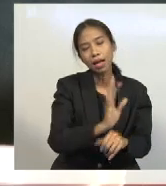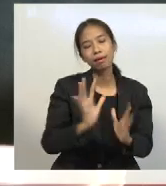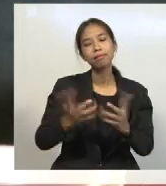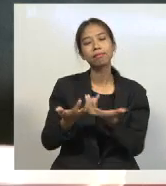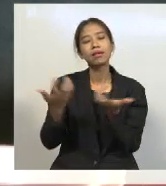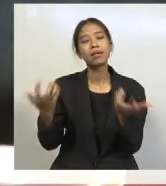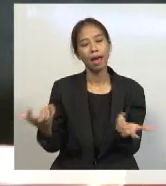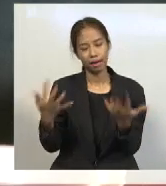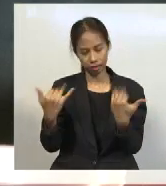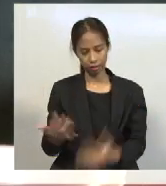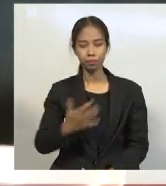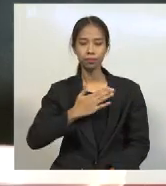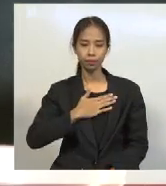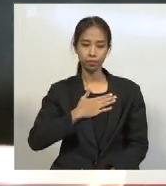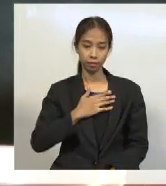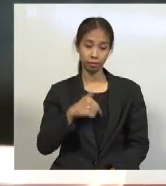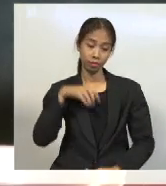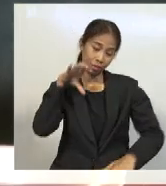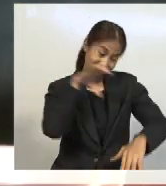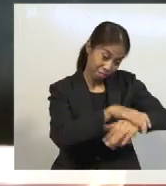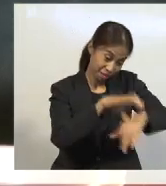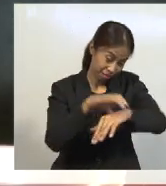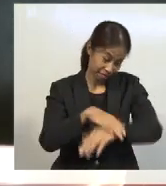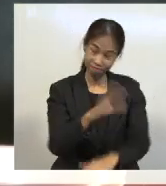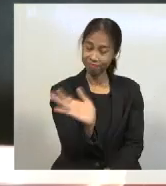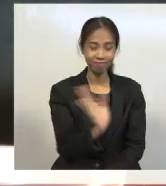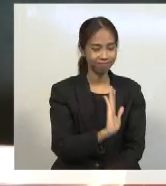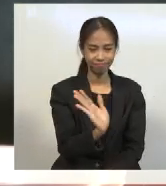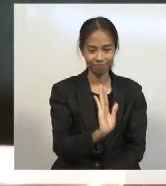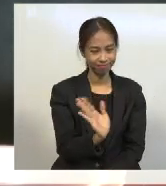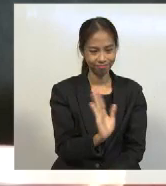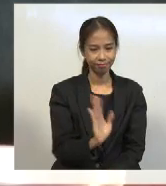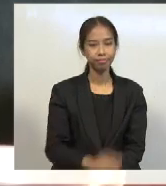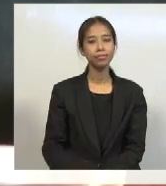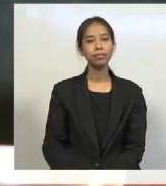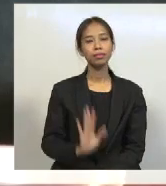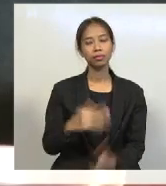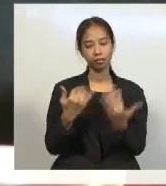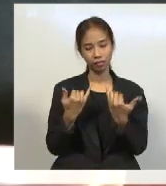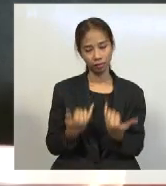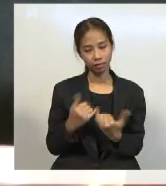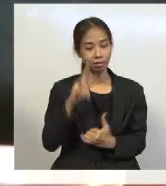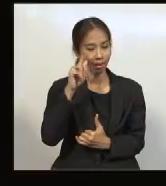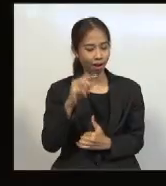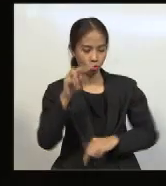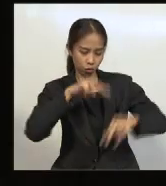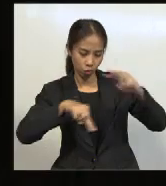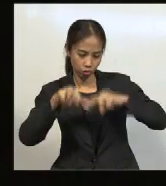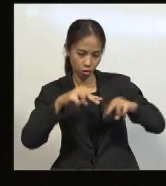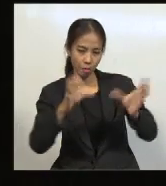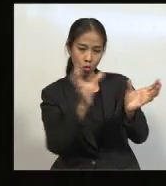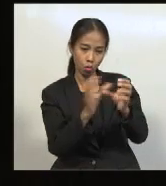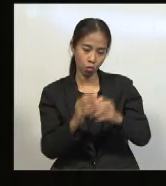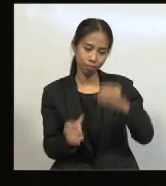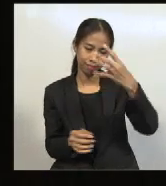ก็เป็นการยืนยันนะคะว่าไม่ได้ไปติดตามสืบสวนรายบุคคลแบบนั้นสำหรับหลักเกณฑ์ตรวจสอบข่าวก็จะเน้นใน4กลุ่ม